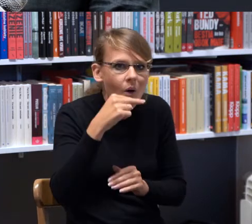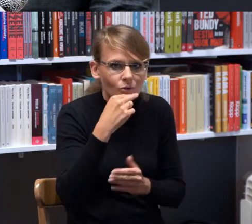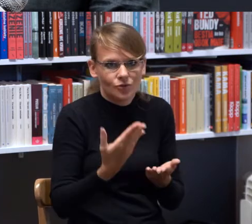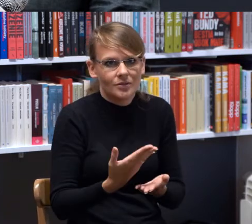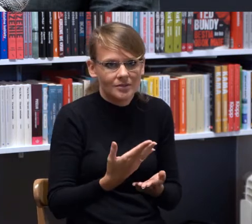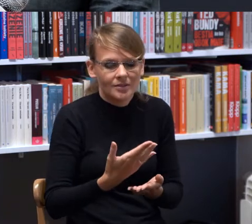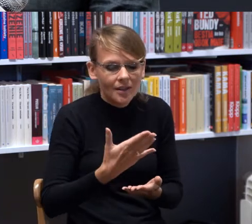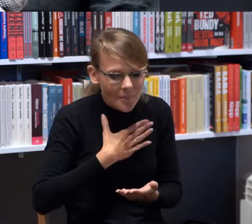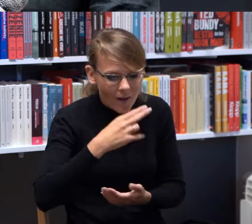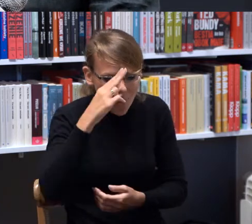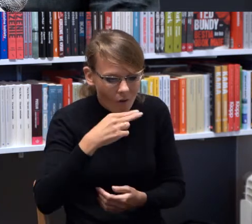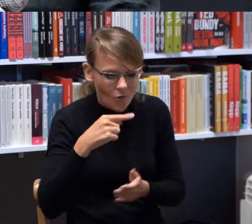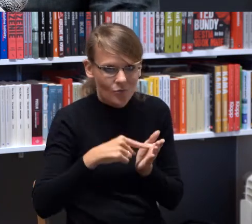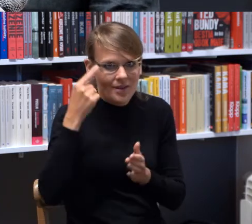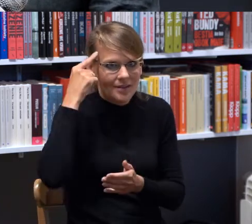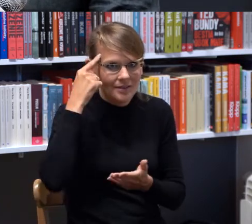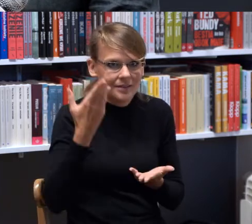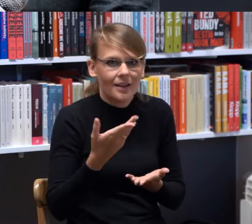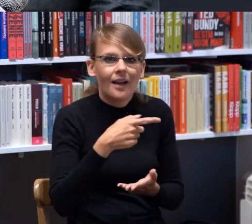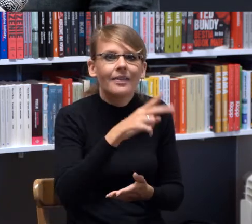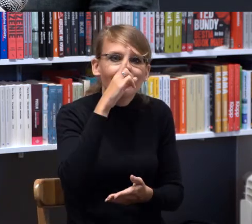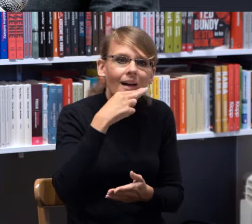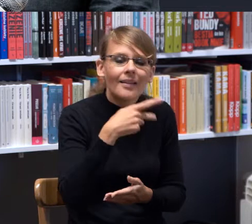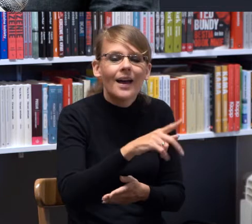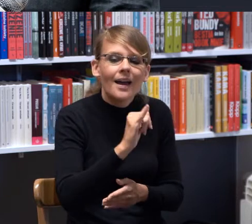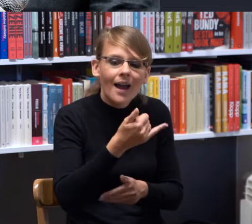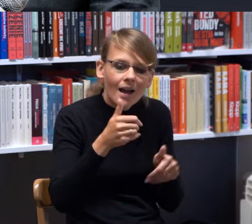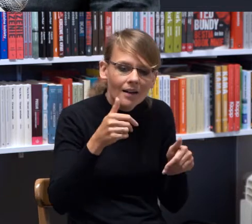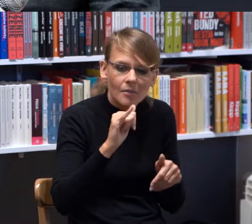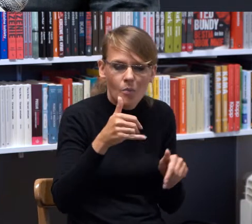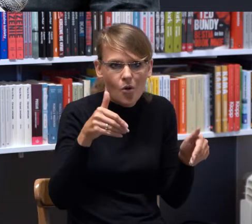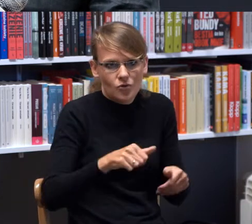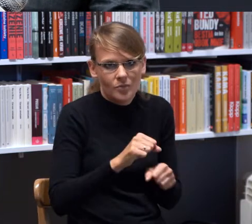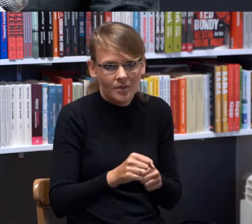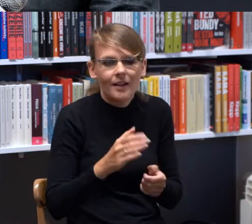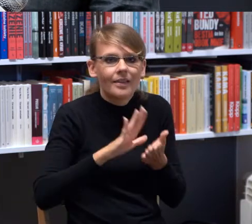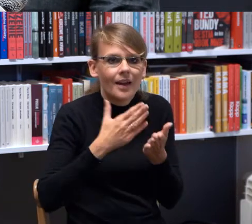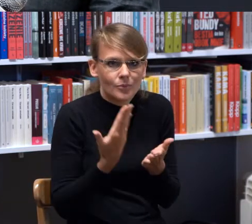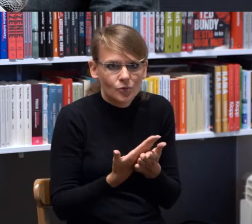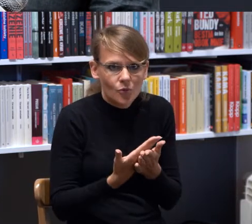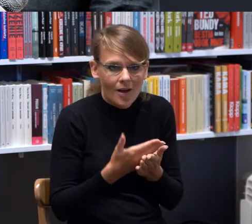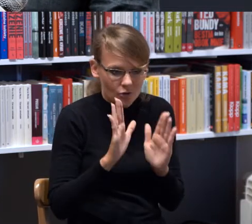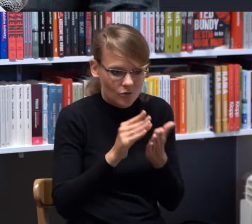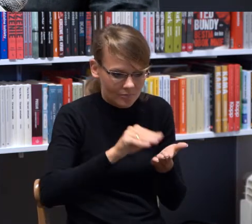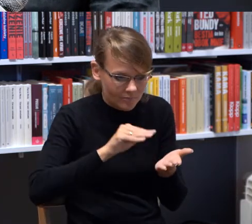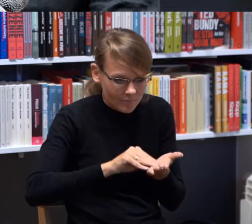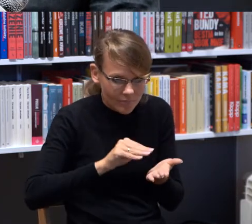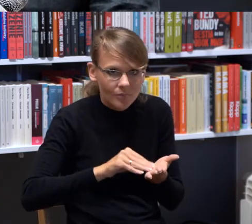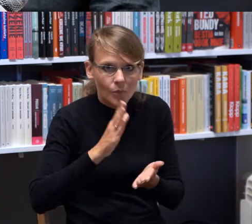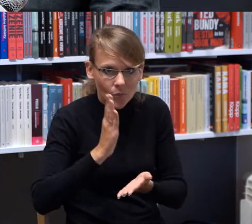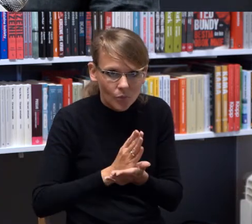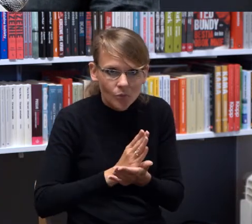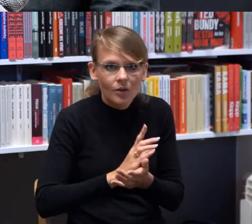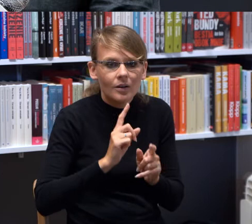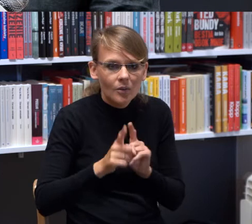może mieć ojca. Za tym, jaki mógłby być ojciec. Że na przykład zrodziła się we mnie po napisaniu tej książki,